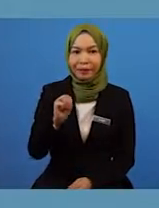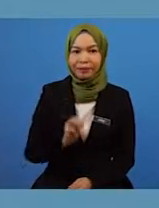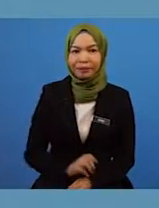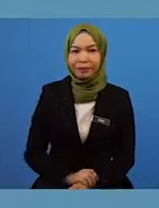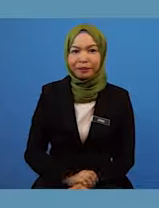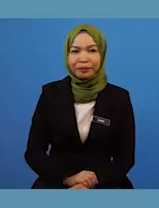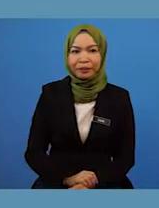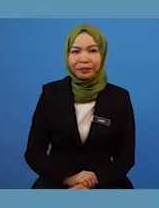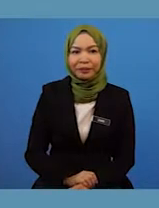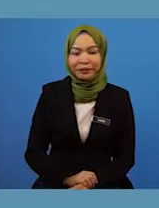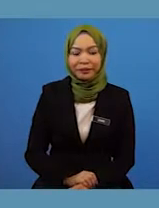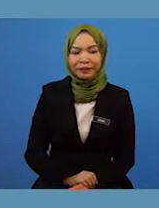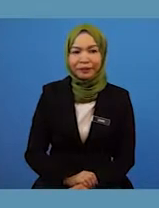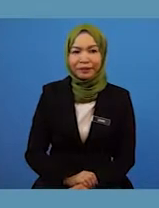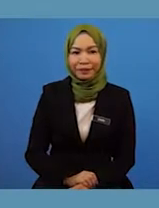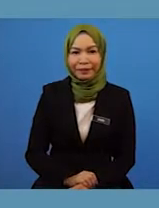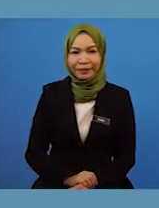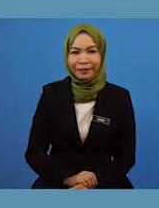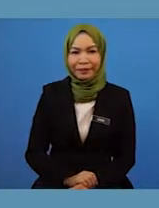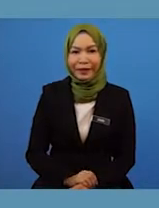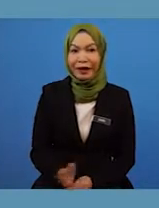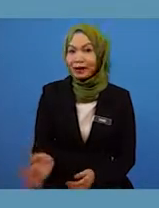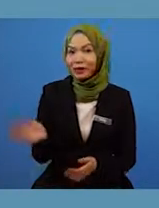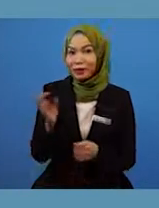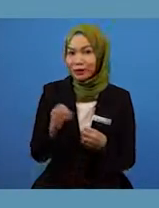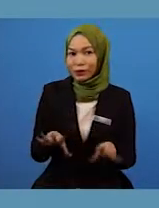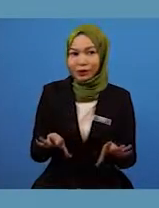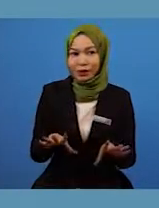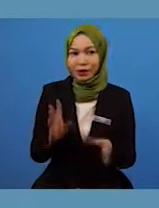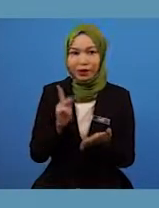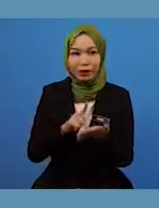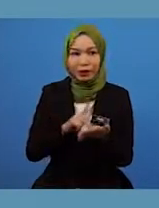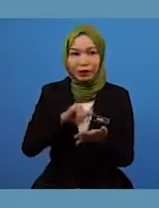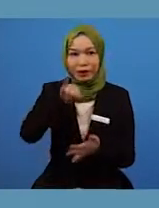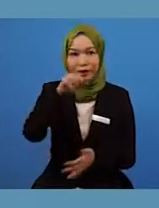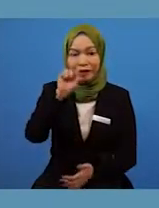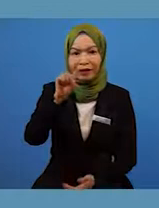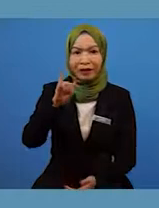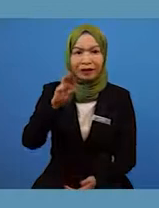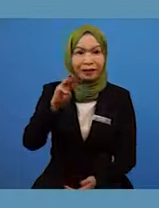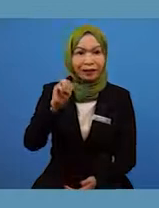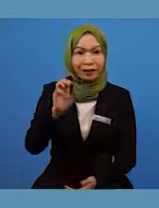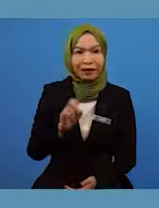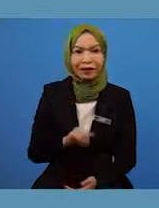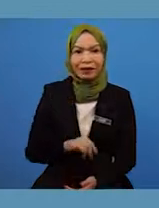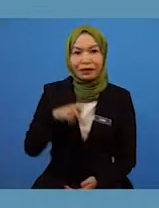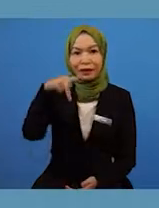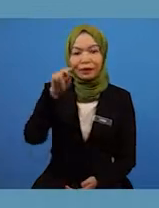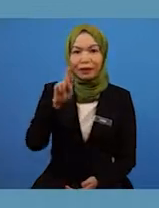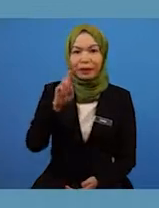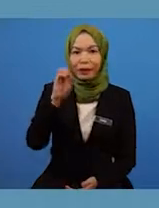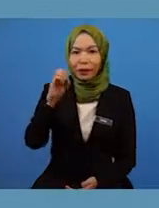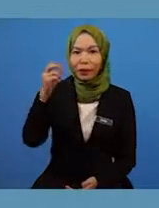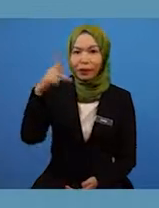60 gram per mol. Kemudian, kita kira jisim propanol yang terbakar